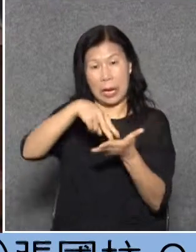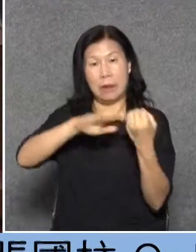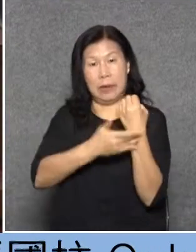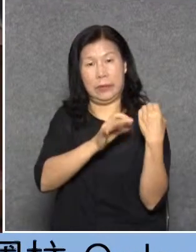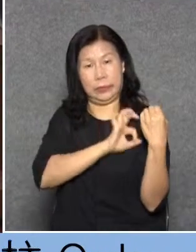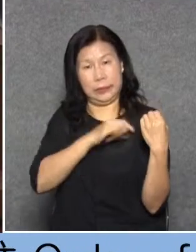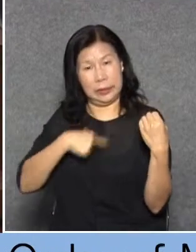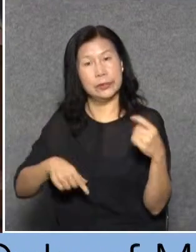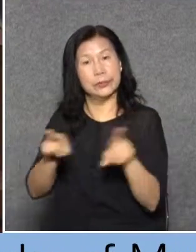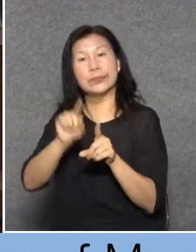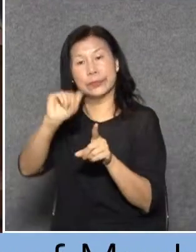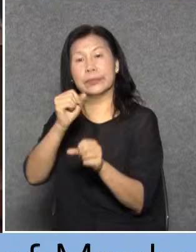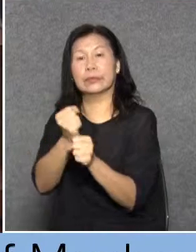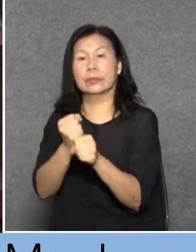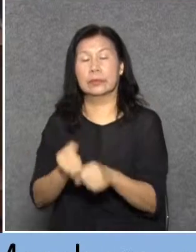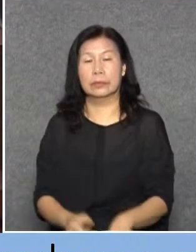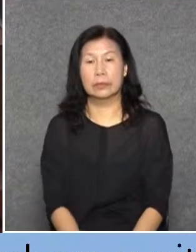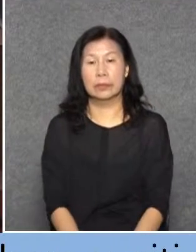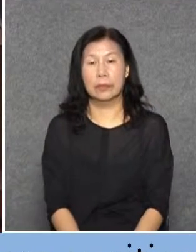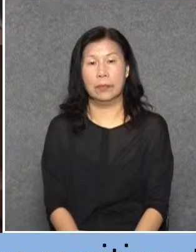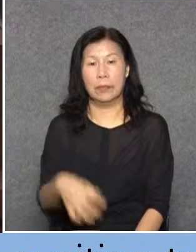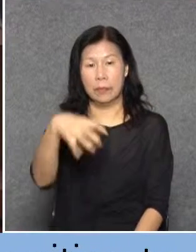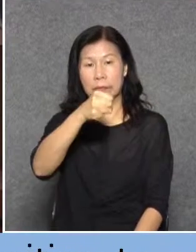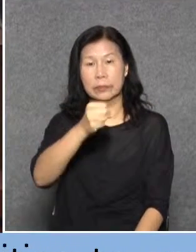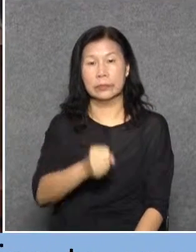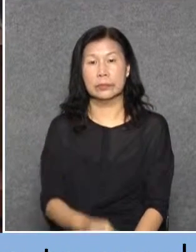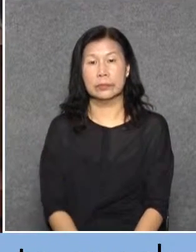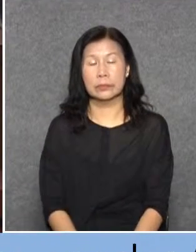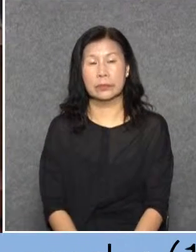的事幹。主席，至於話